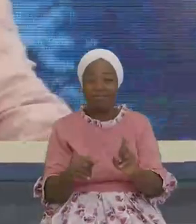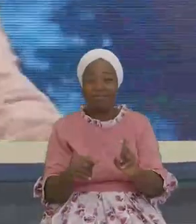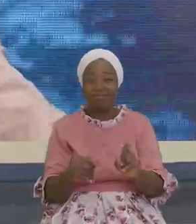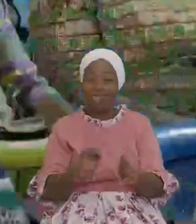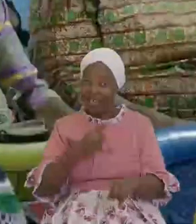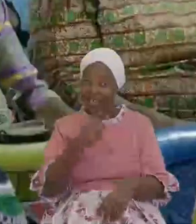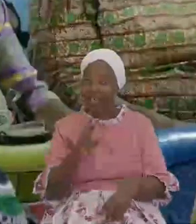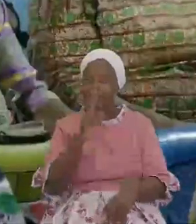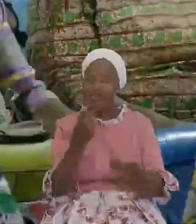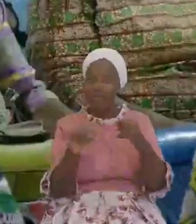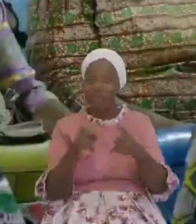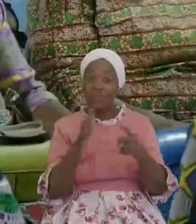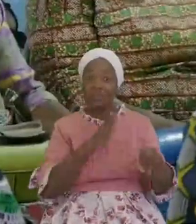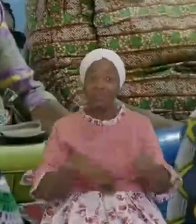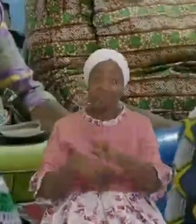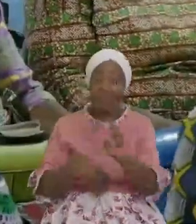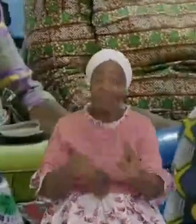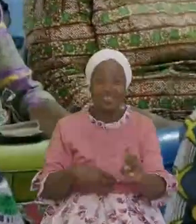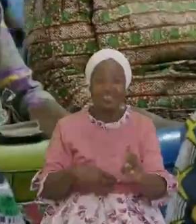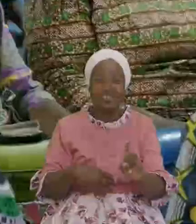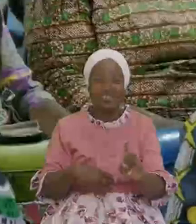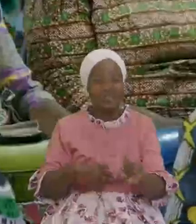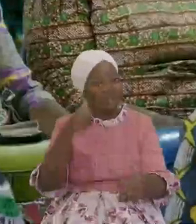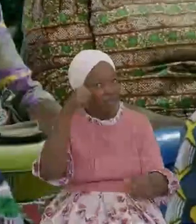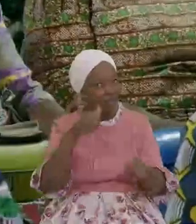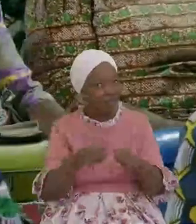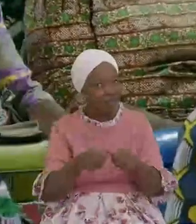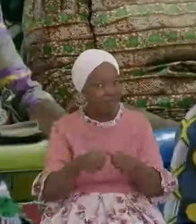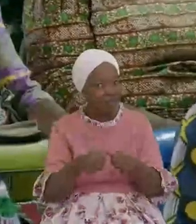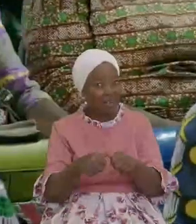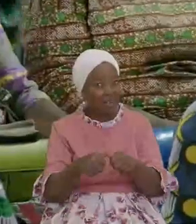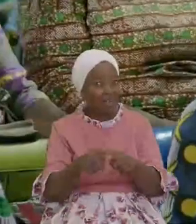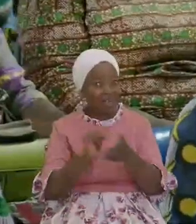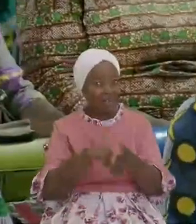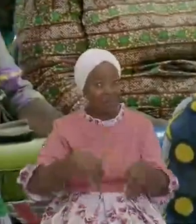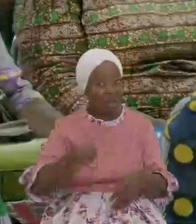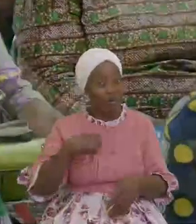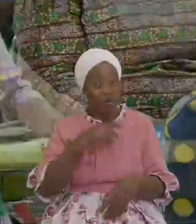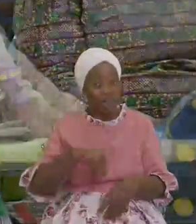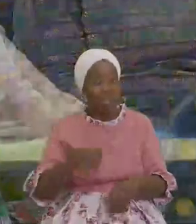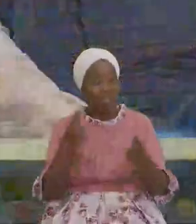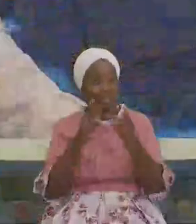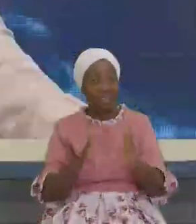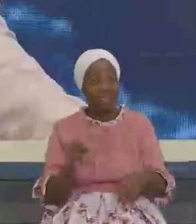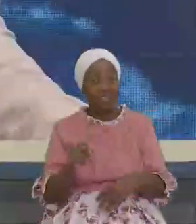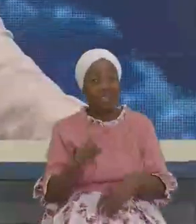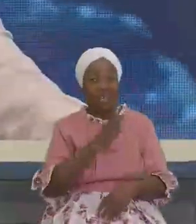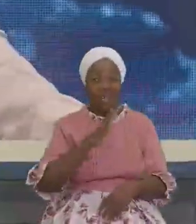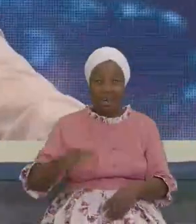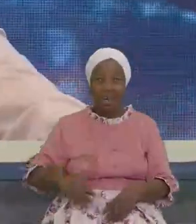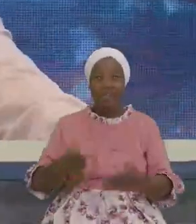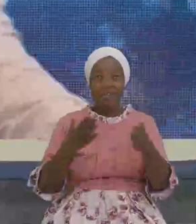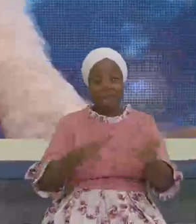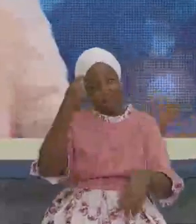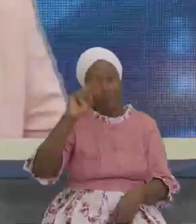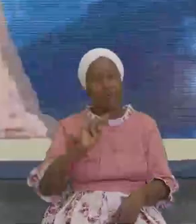Est-ce que tu viendras? J'ai dit, est-ce que tu viendras à Christ? Rappelle-toi, pendant que nous sommes encore